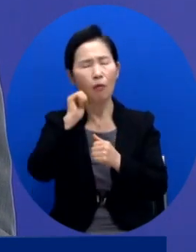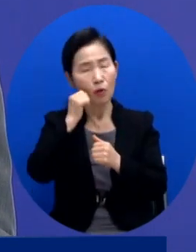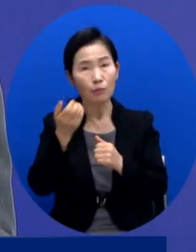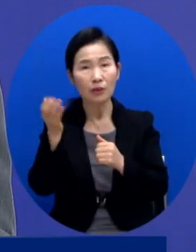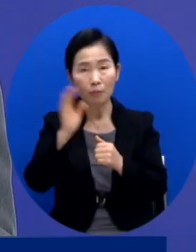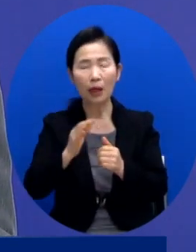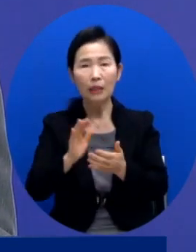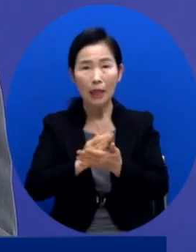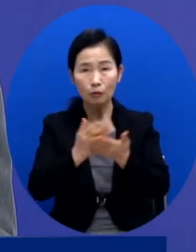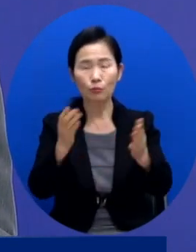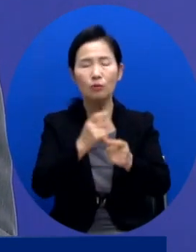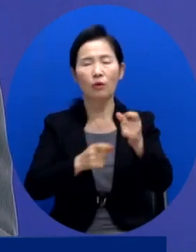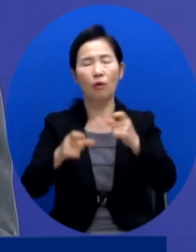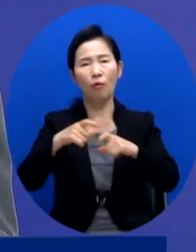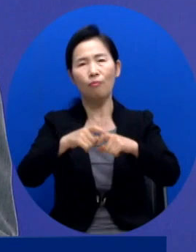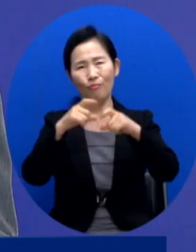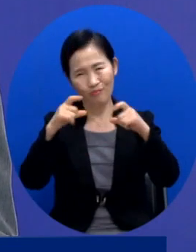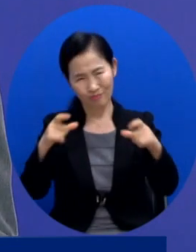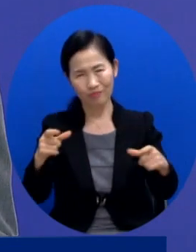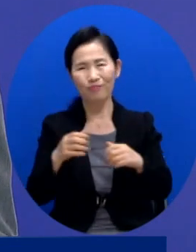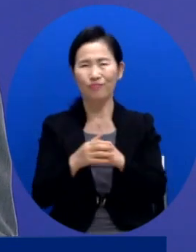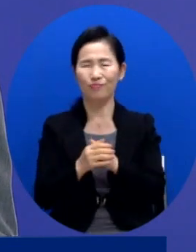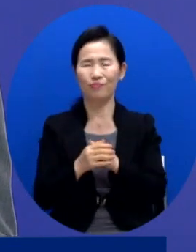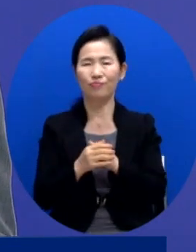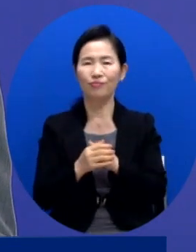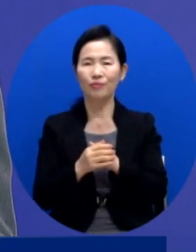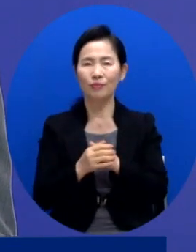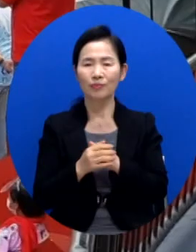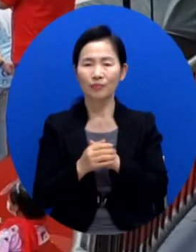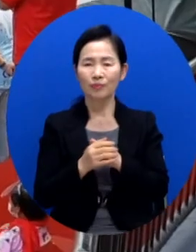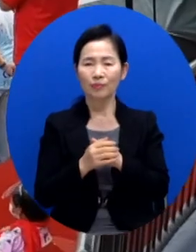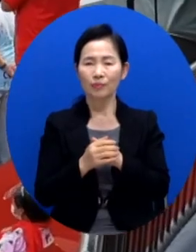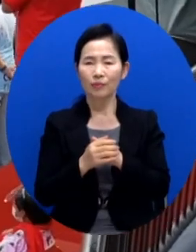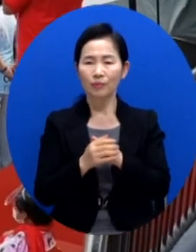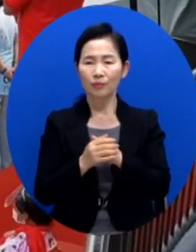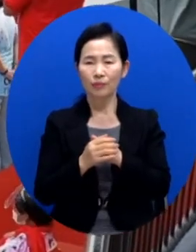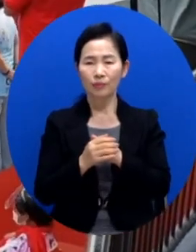풍성한 시간이었다고 합니다. 윤여일 통신원이 전해드립니다.